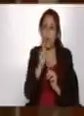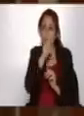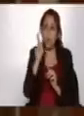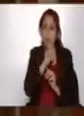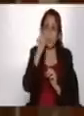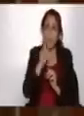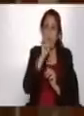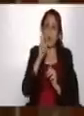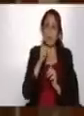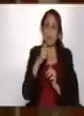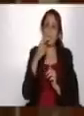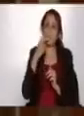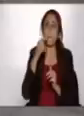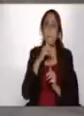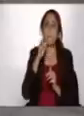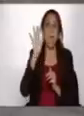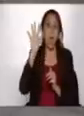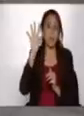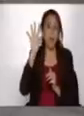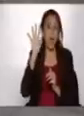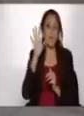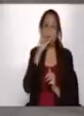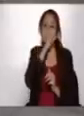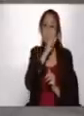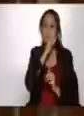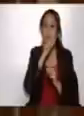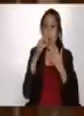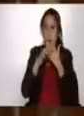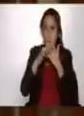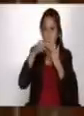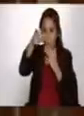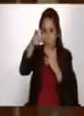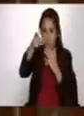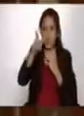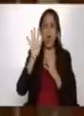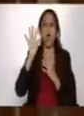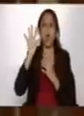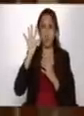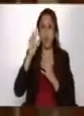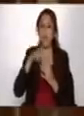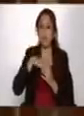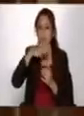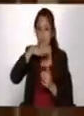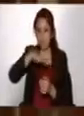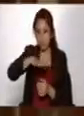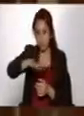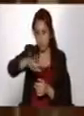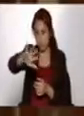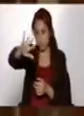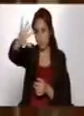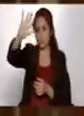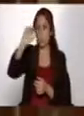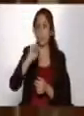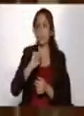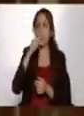يعترف. المهم ابراهيم ما اعترفش، الدسوق اللي اعترف. قام بيقول له يا باشا اقول لك على كل حاجه. قال له احنا عملنا كذا كذا كذا كذا وربطت